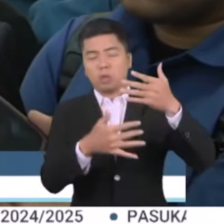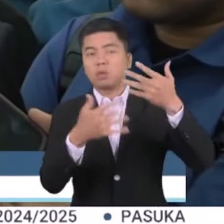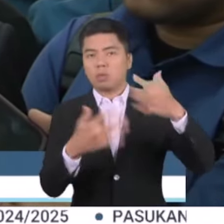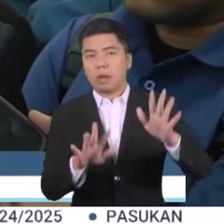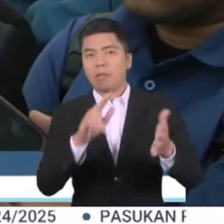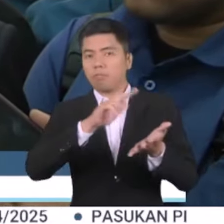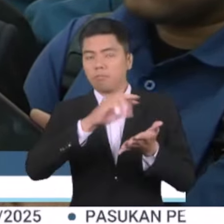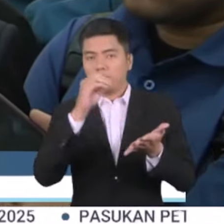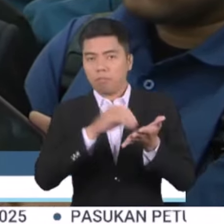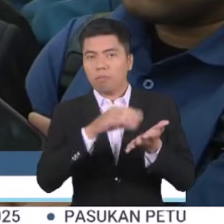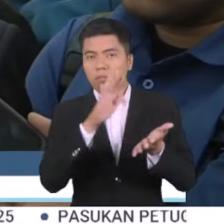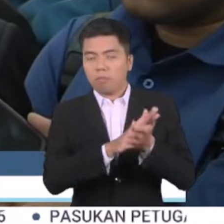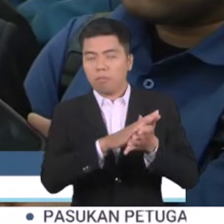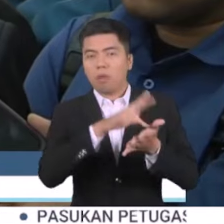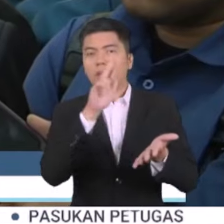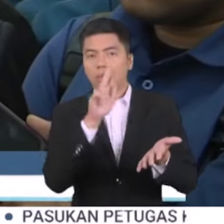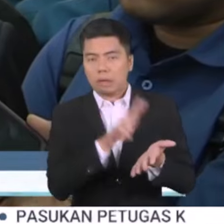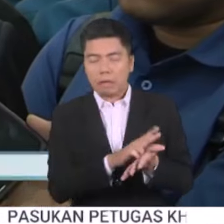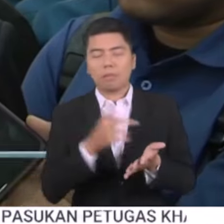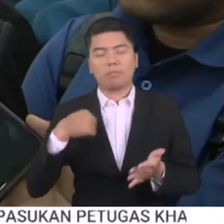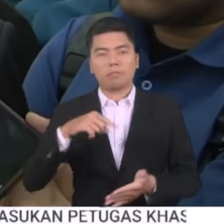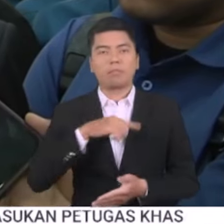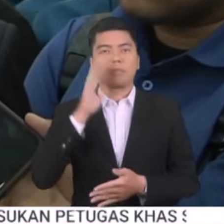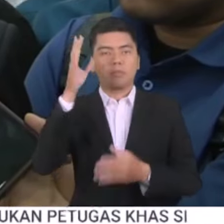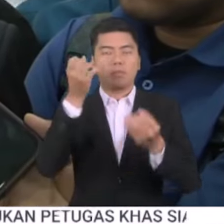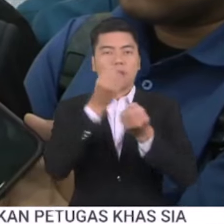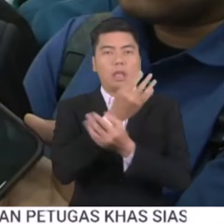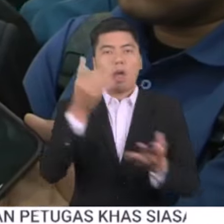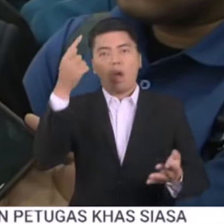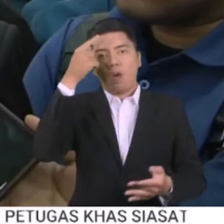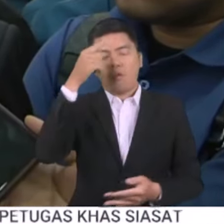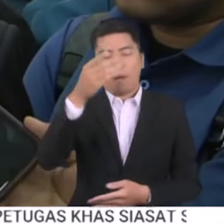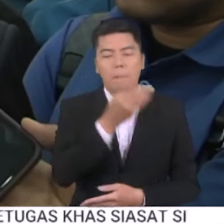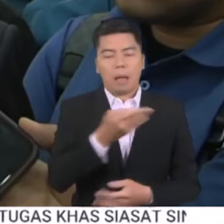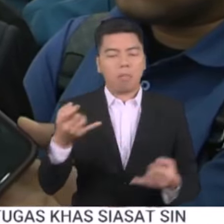akan umumkan kelak jenis-jenis barangan untuk tahun ini